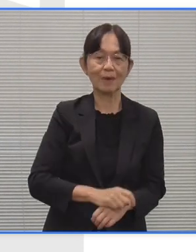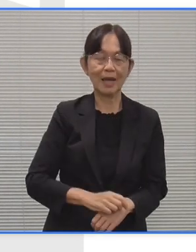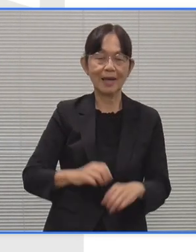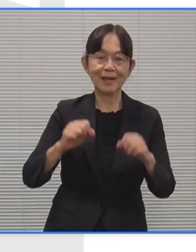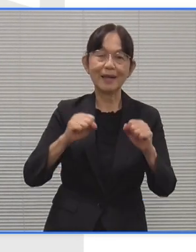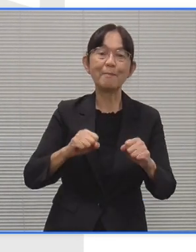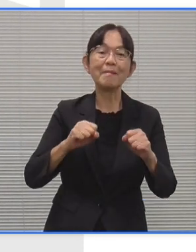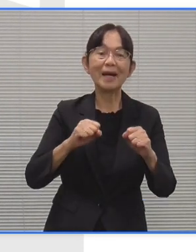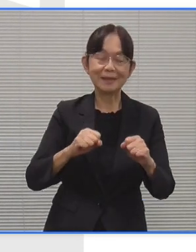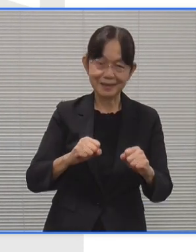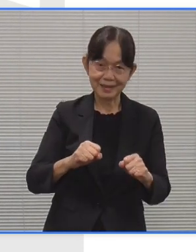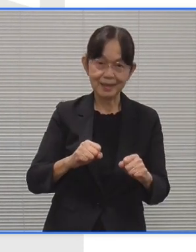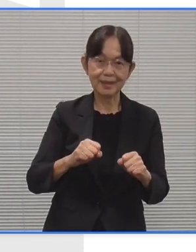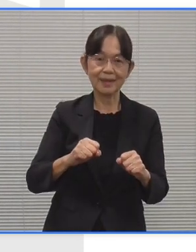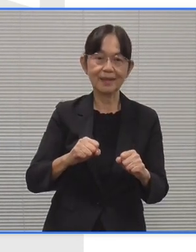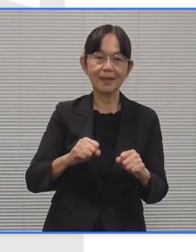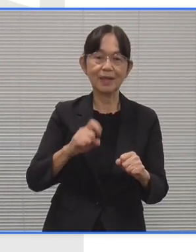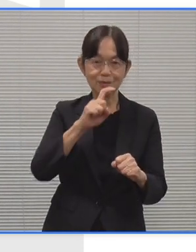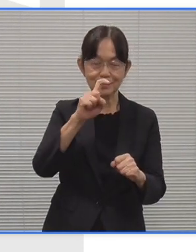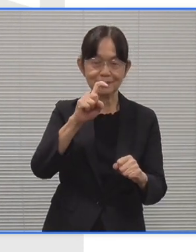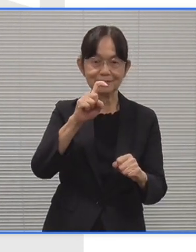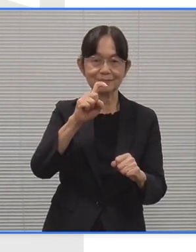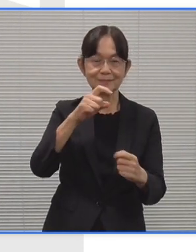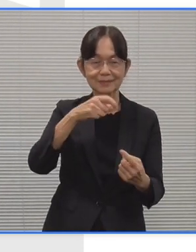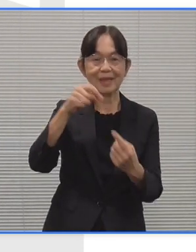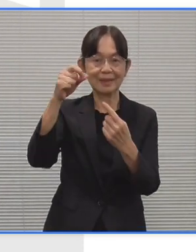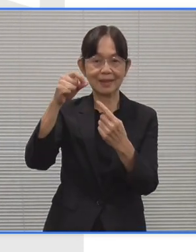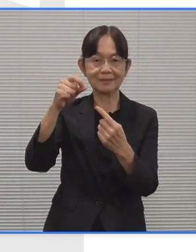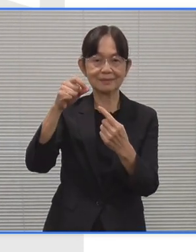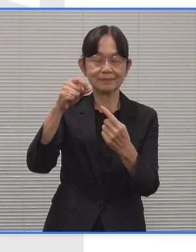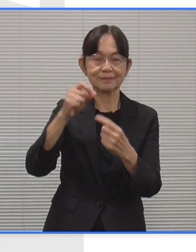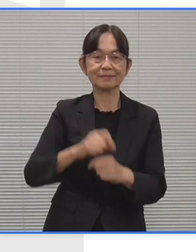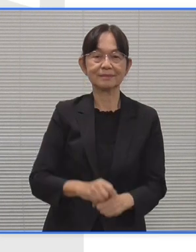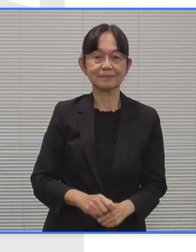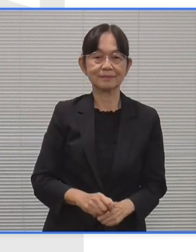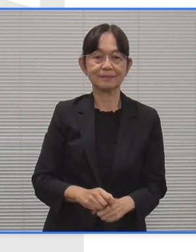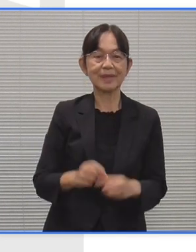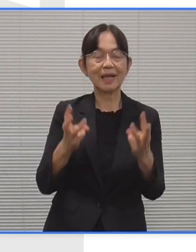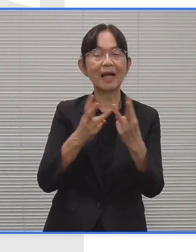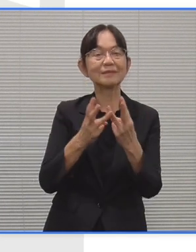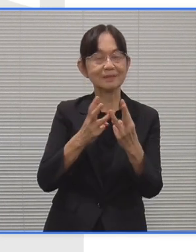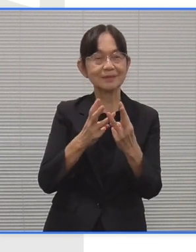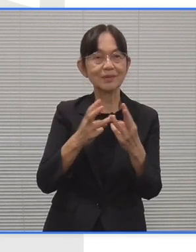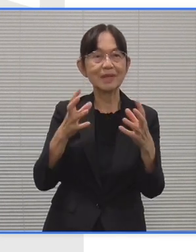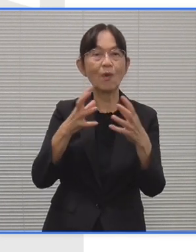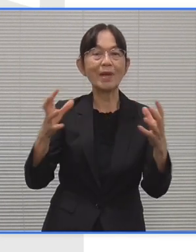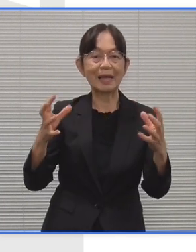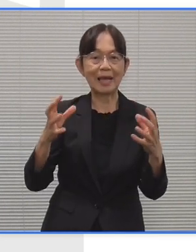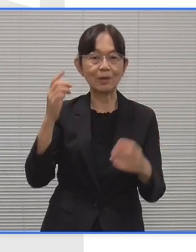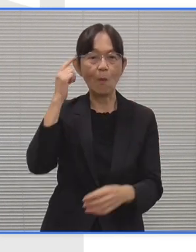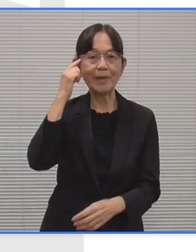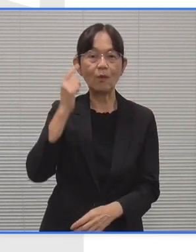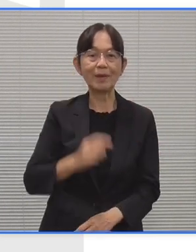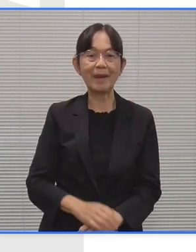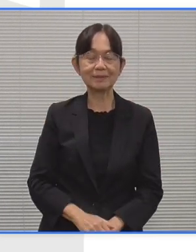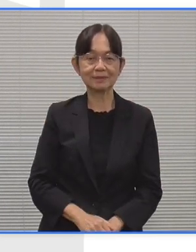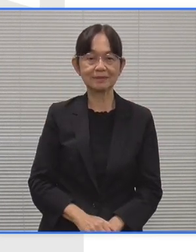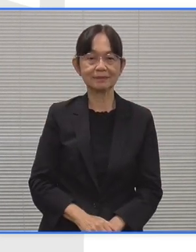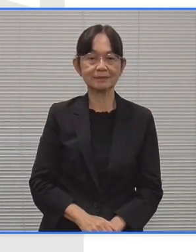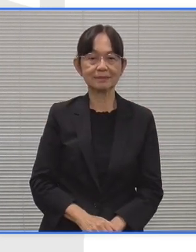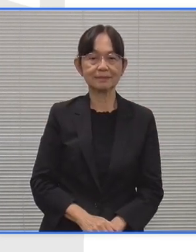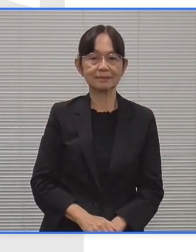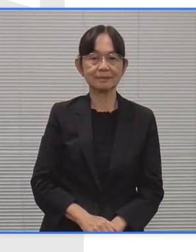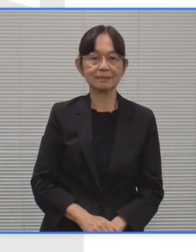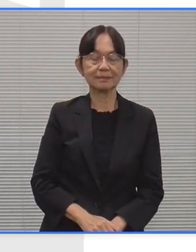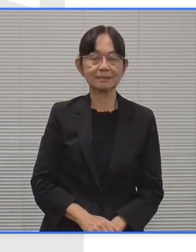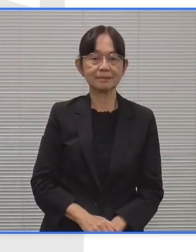って、10選んだ数としては多いかなというふうに思っております。